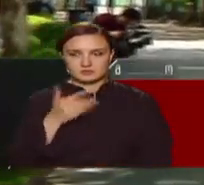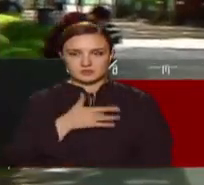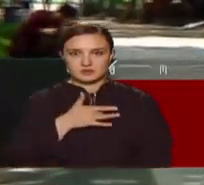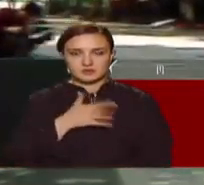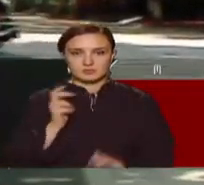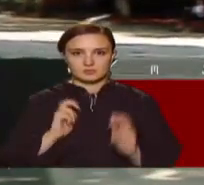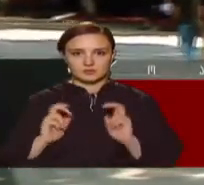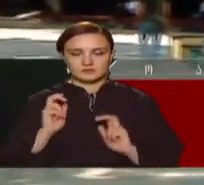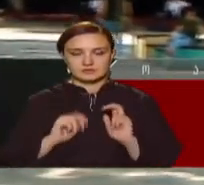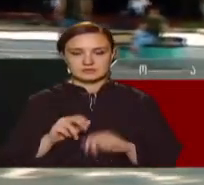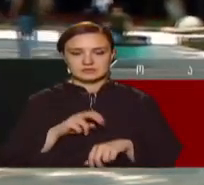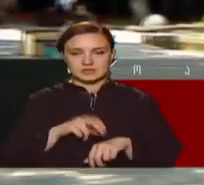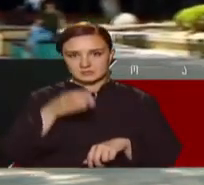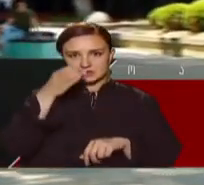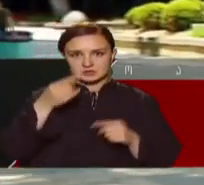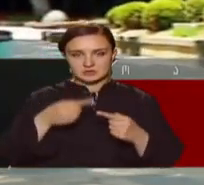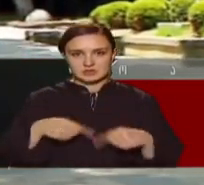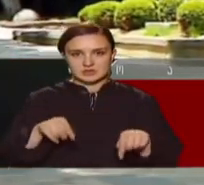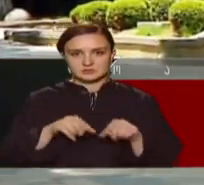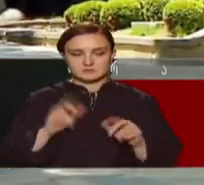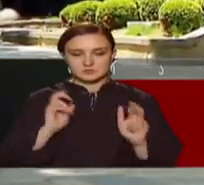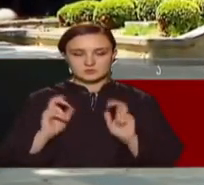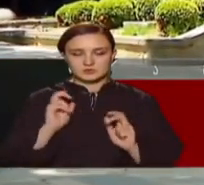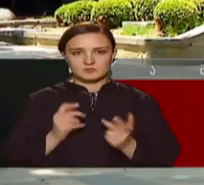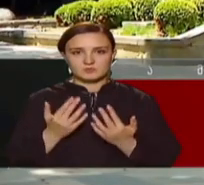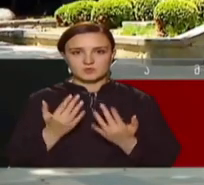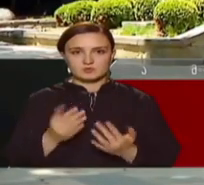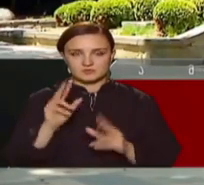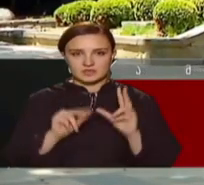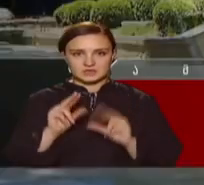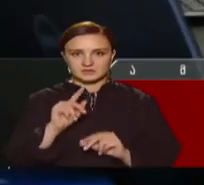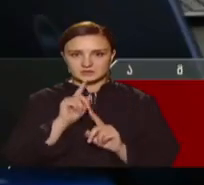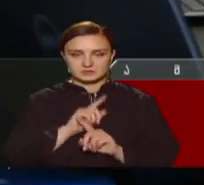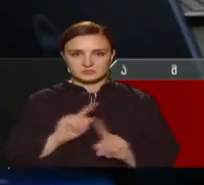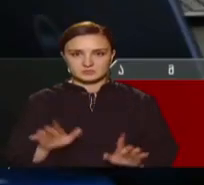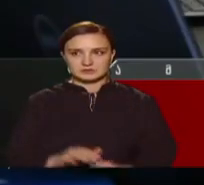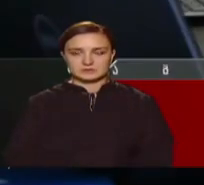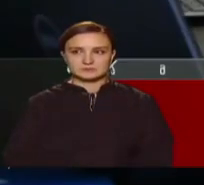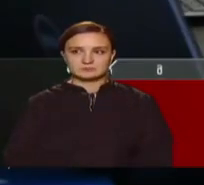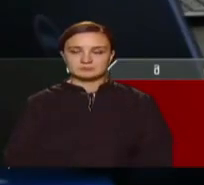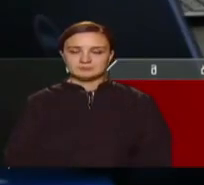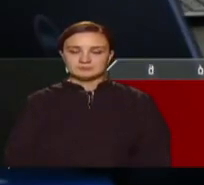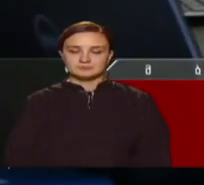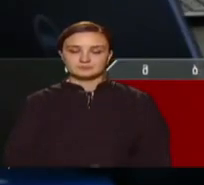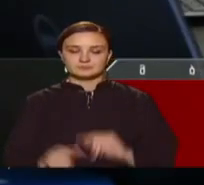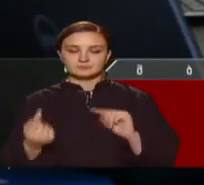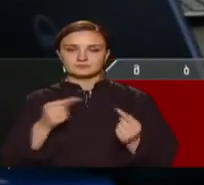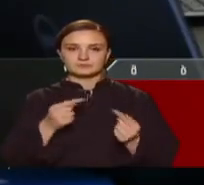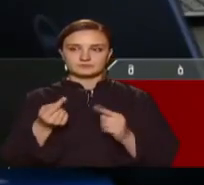სავარაუდოდ უნივერსიტეტის სამეცნიერო საბჭო სტუდენტების ამ მოთხოვნის გათვალისწინებას არ აპირებს. კავშირება